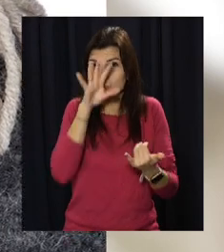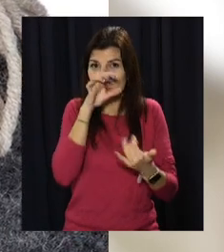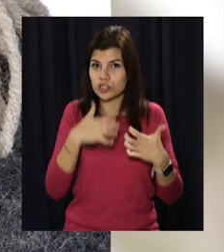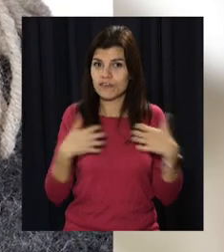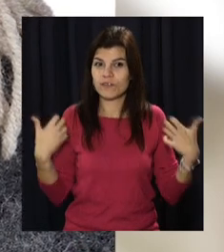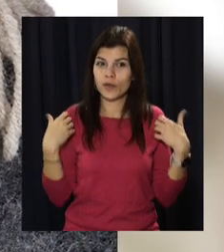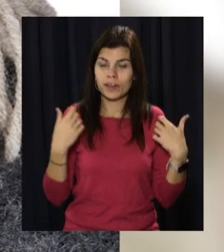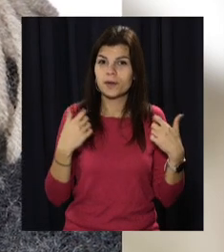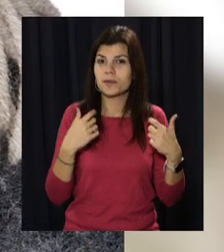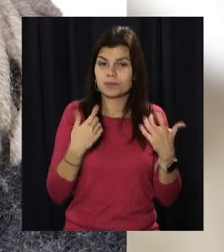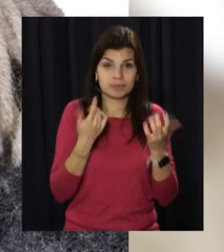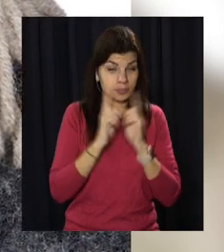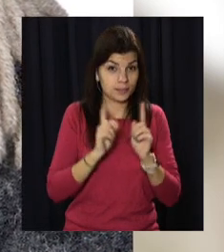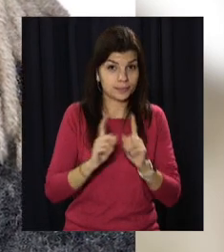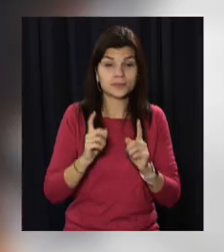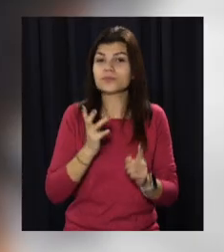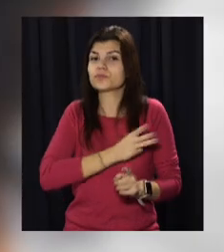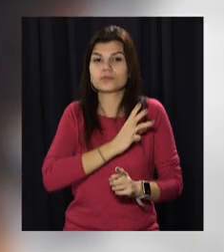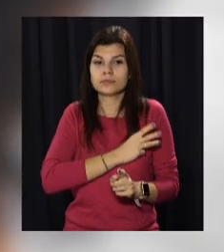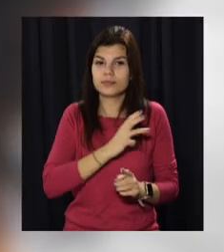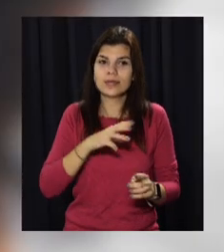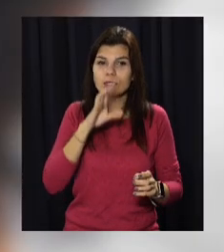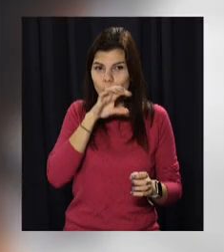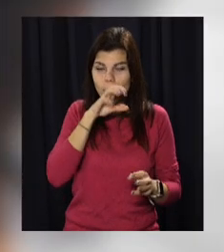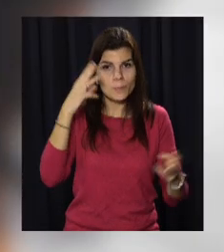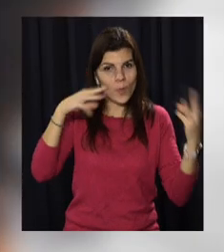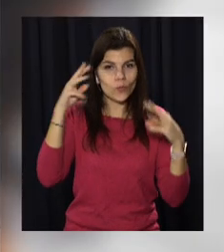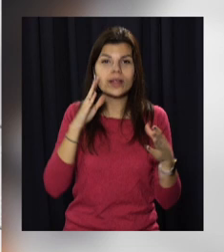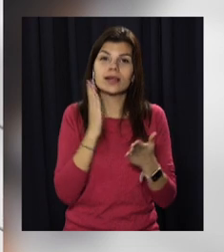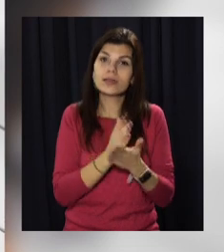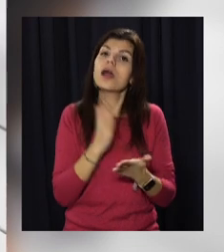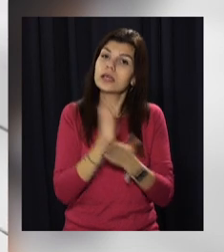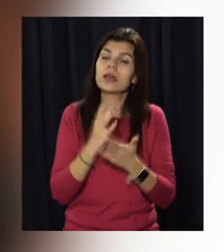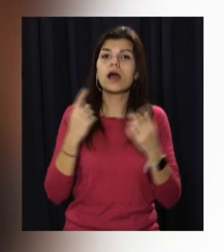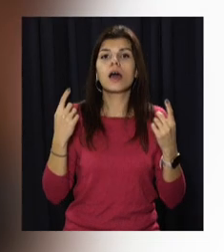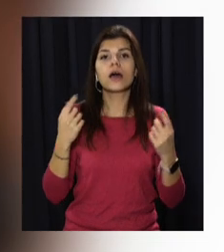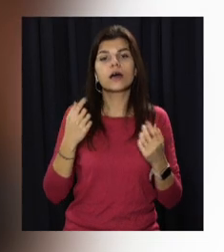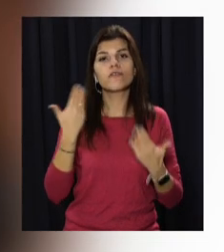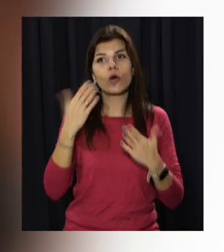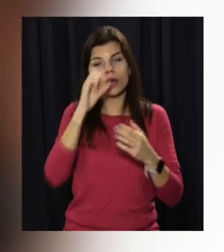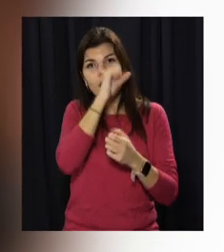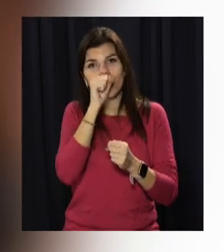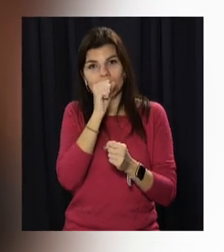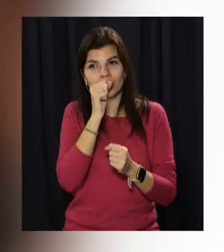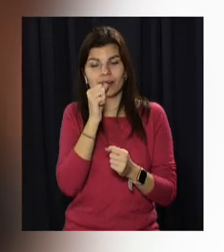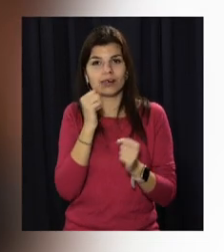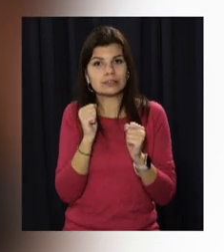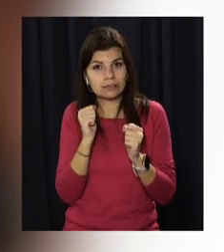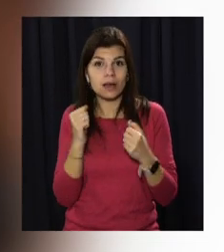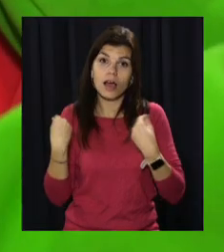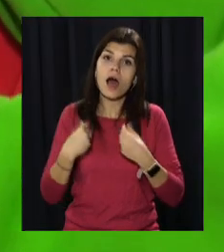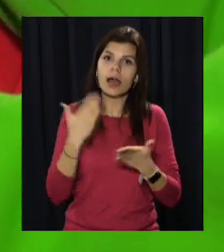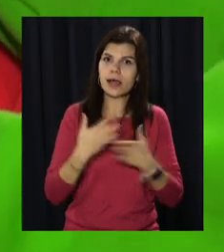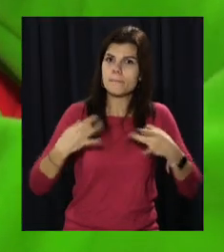тварин, кажуть у зоомагазинах. Прихильники собачої моди, окрім стандартного вбрання для своїх улюбленців, обирають навіть